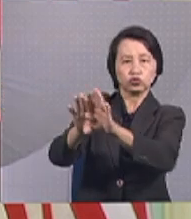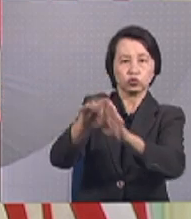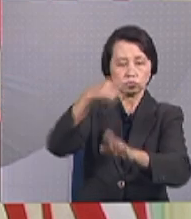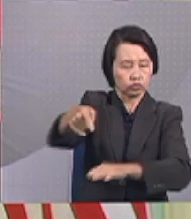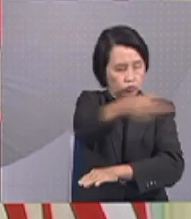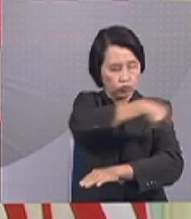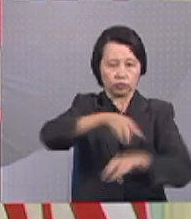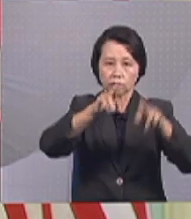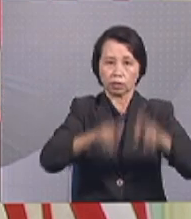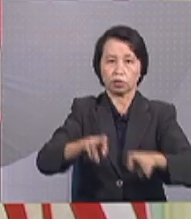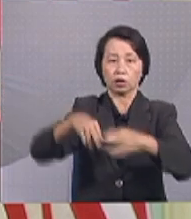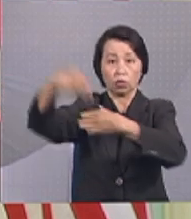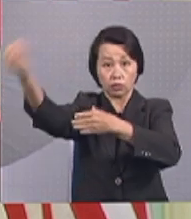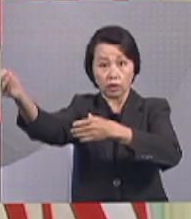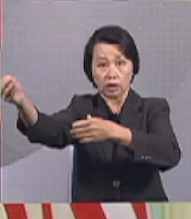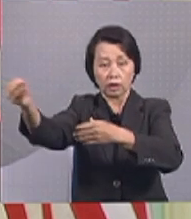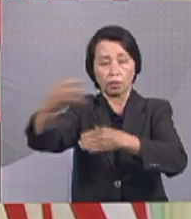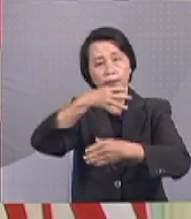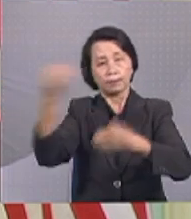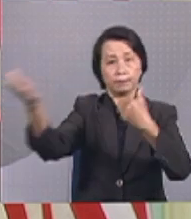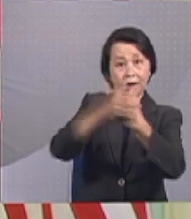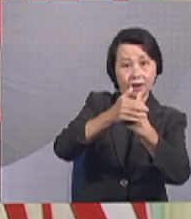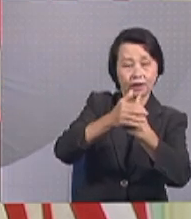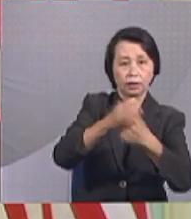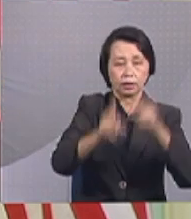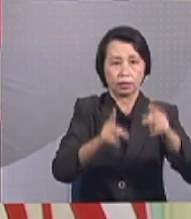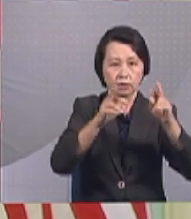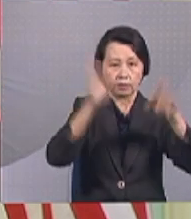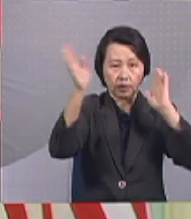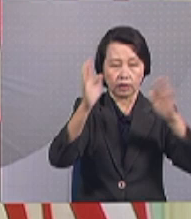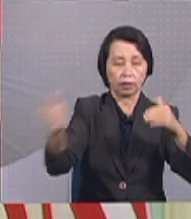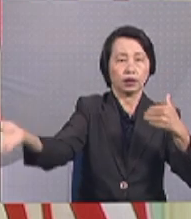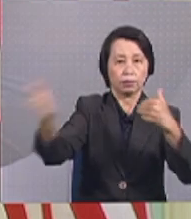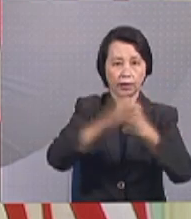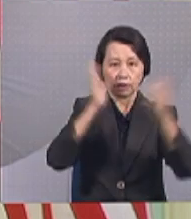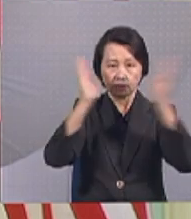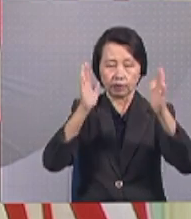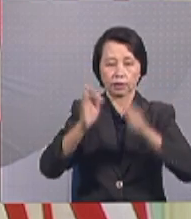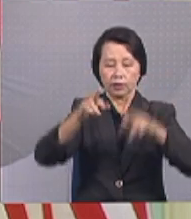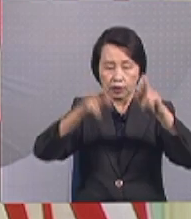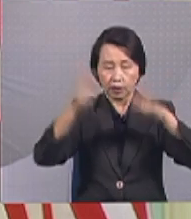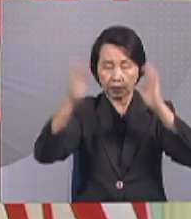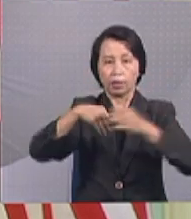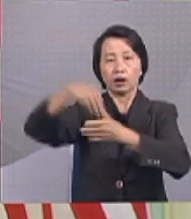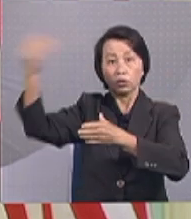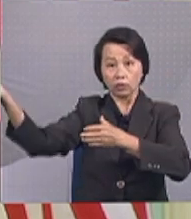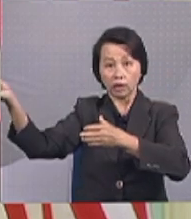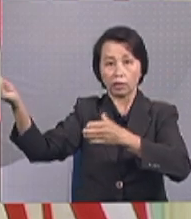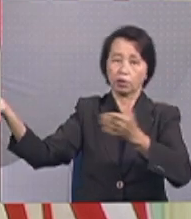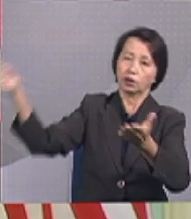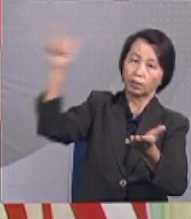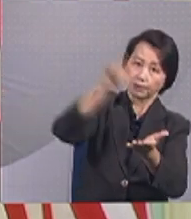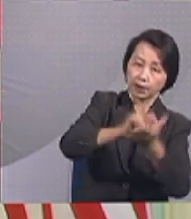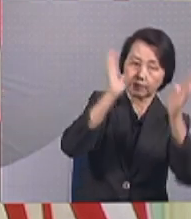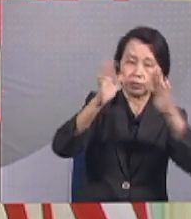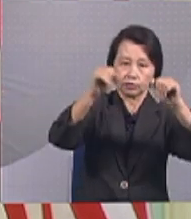rakyat asing balik ke Malaysia. Rakyat Malaysia balik ke Malaysia, rakyat Malaysia yang berada di luar negara balik